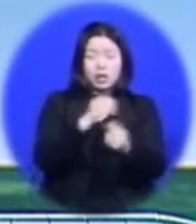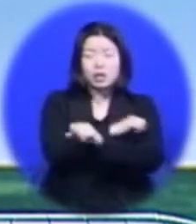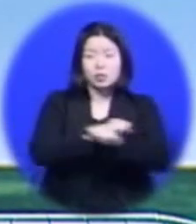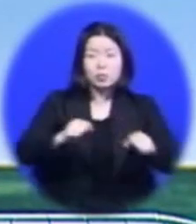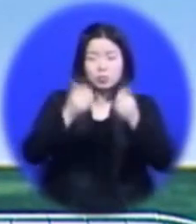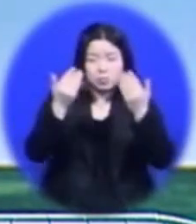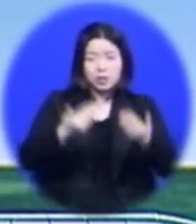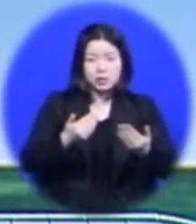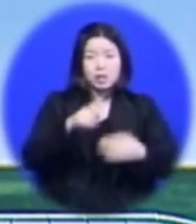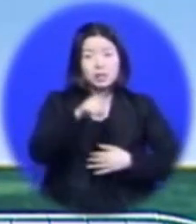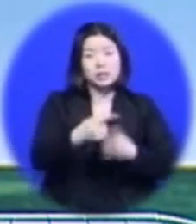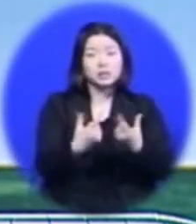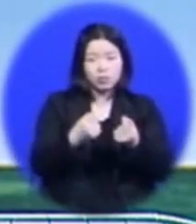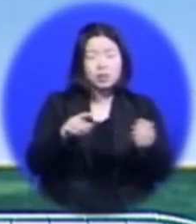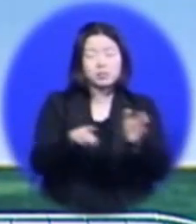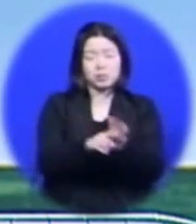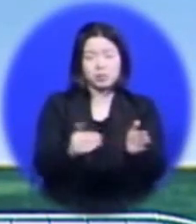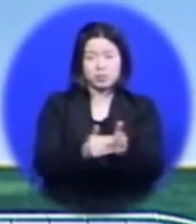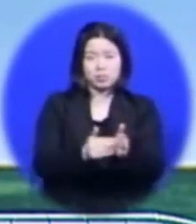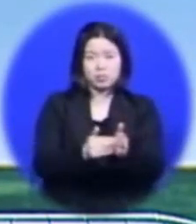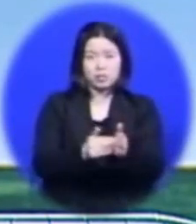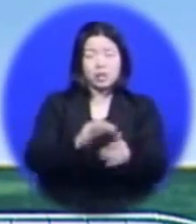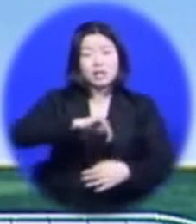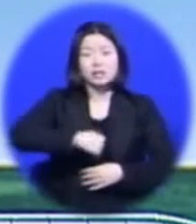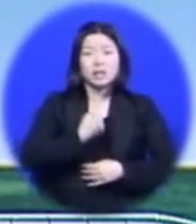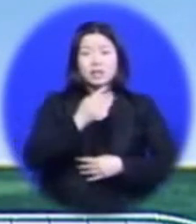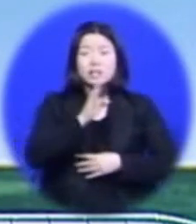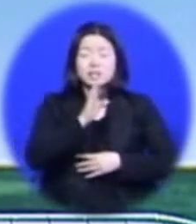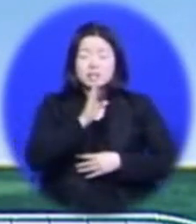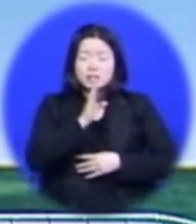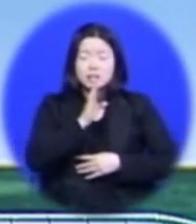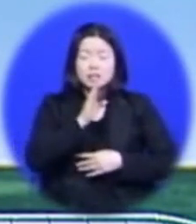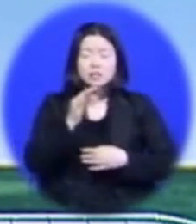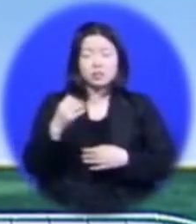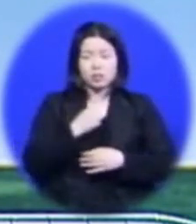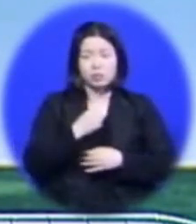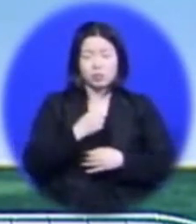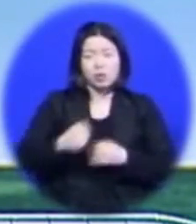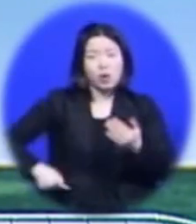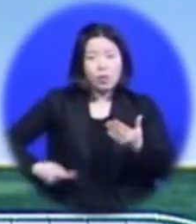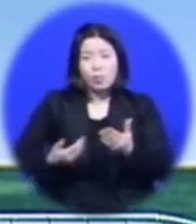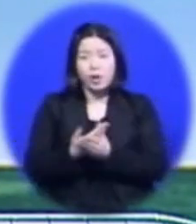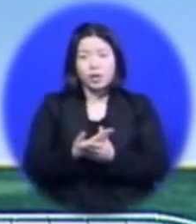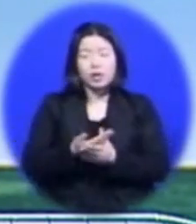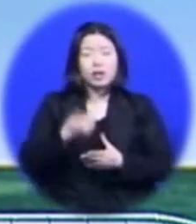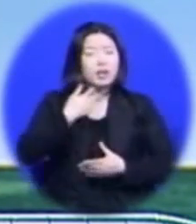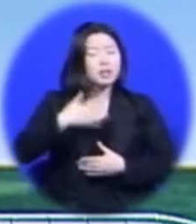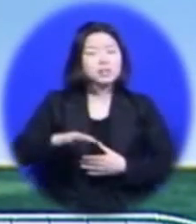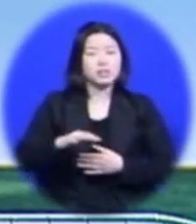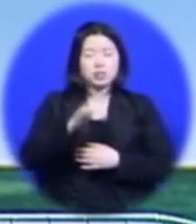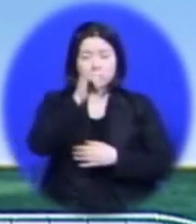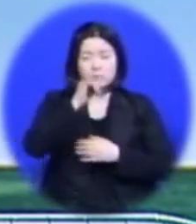그렇게 믿었다는 거예요. 자기는 진정으로 회개를 해본 적이 없었다.